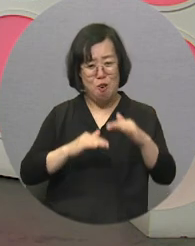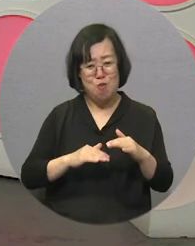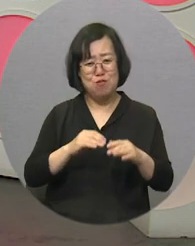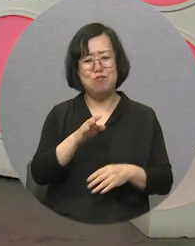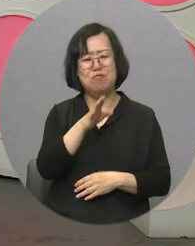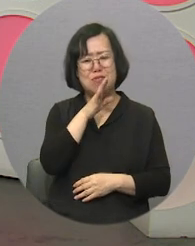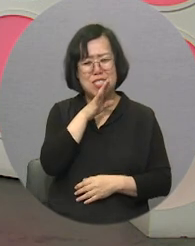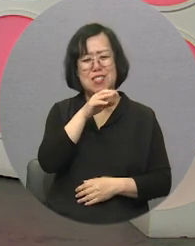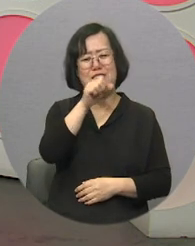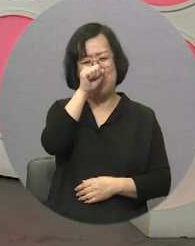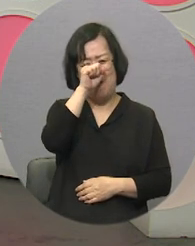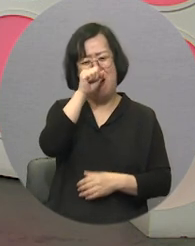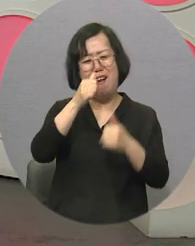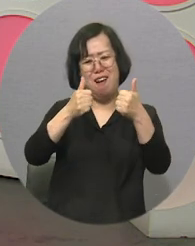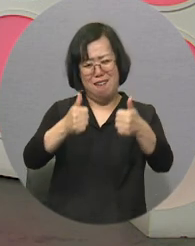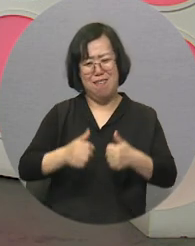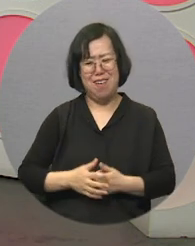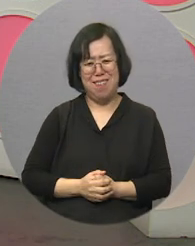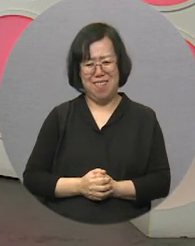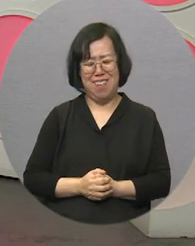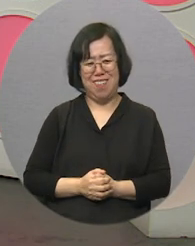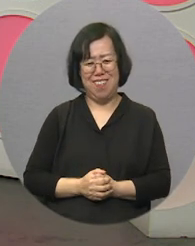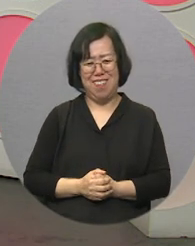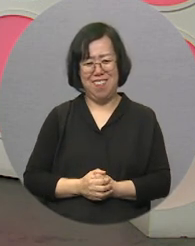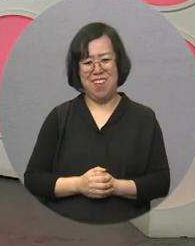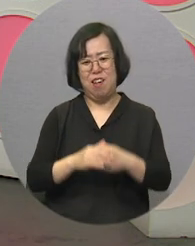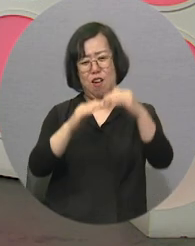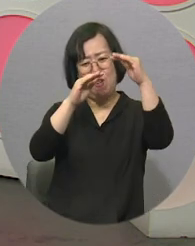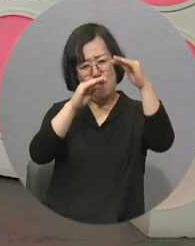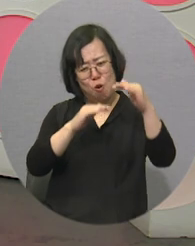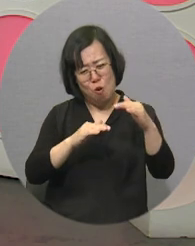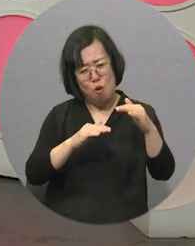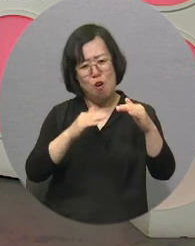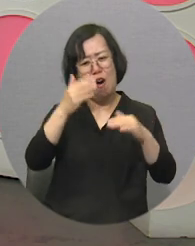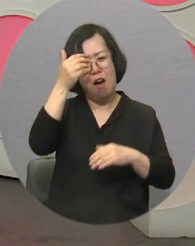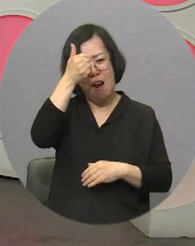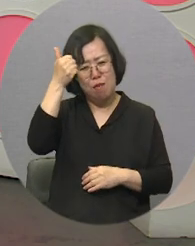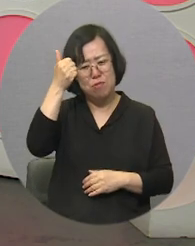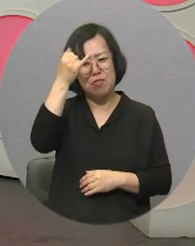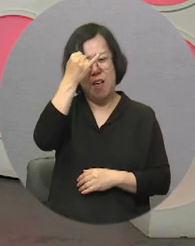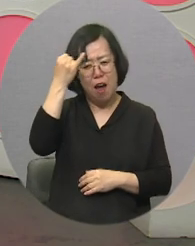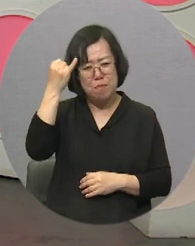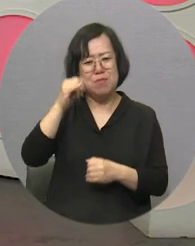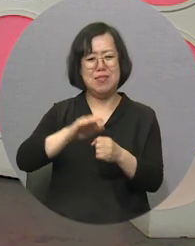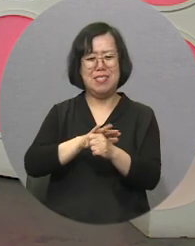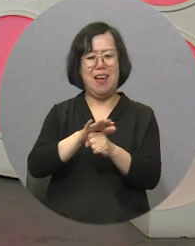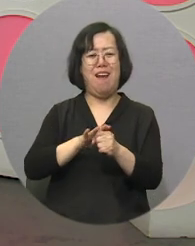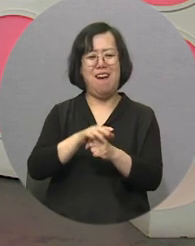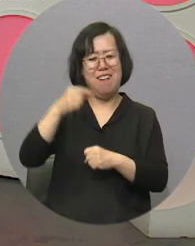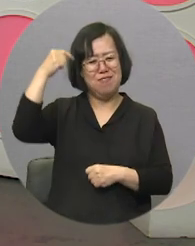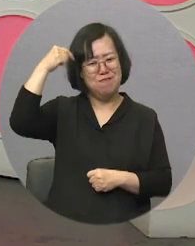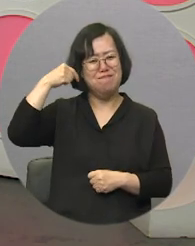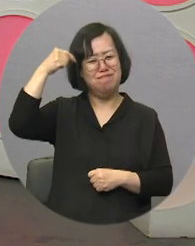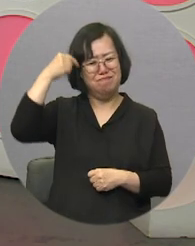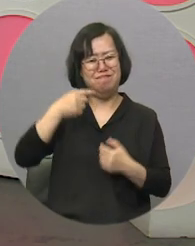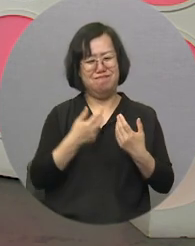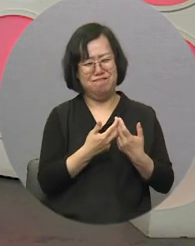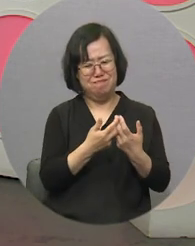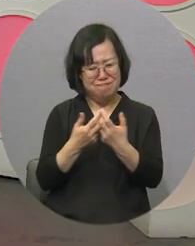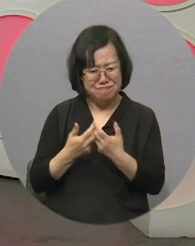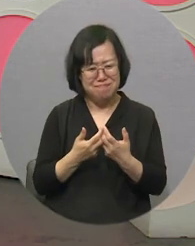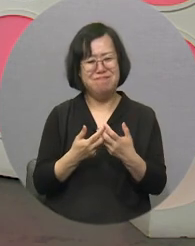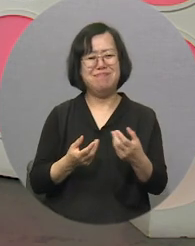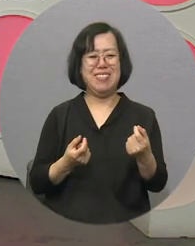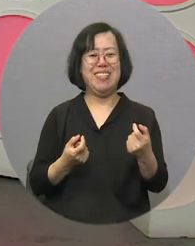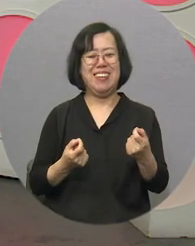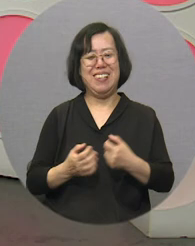거기에 함축된 모든 일들이 모든 것 마음이 다 포함이 되어 있지 않나 싶네요. 맞습니다. 아, 오늘도 감동사연